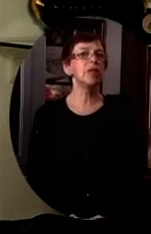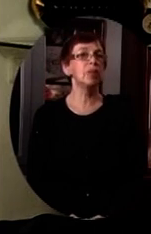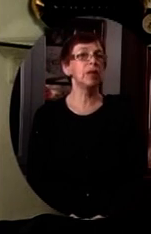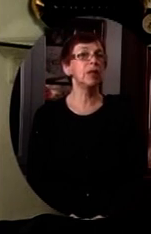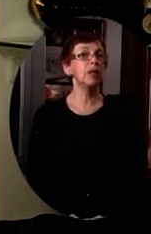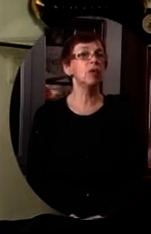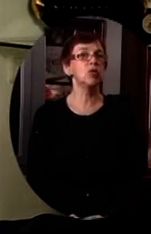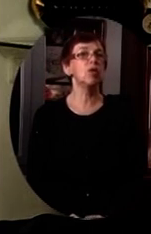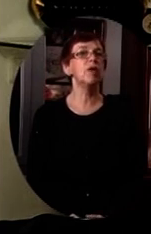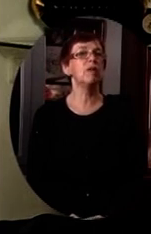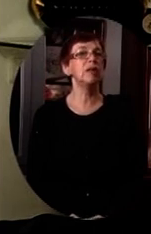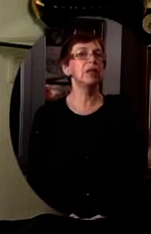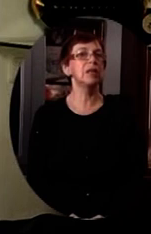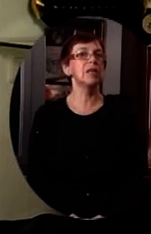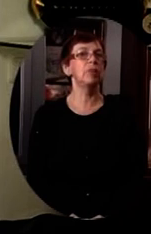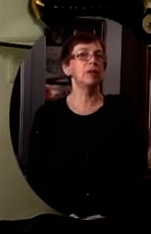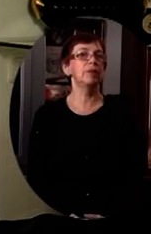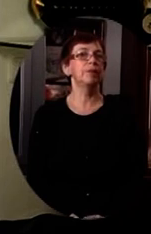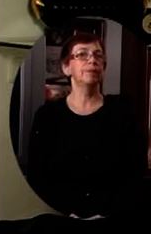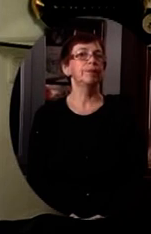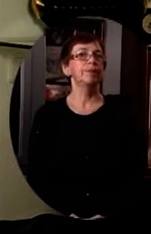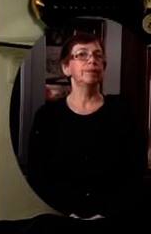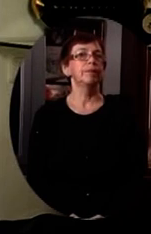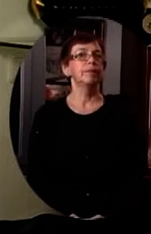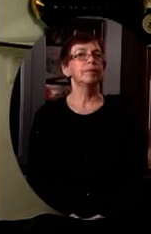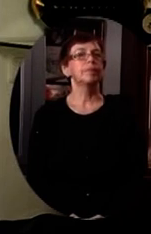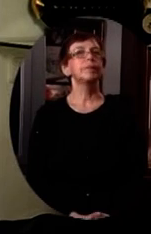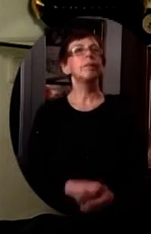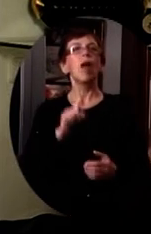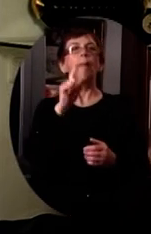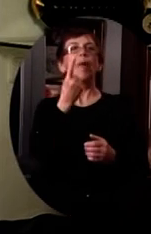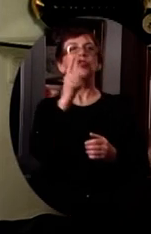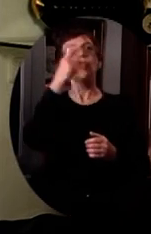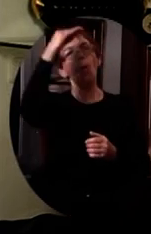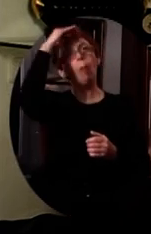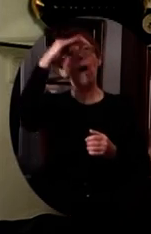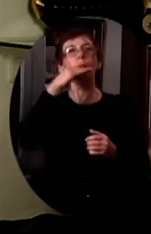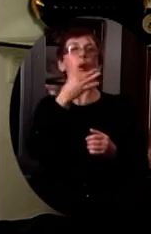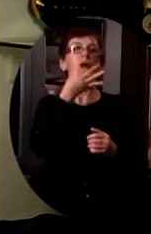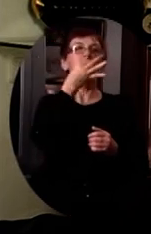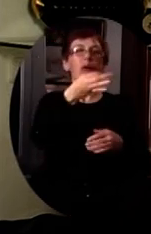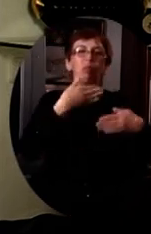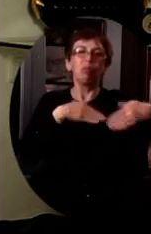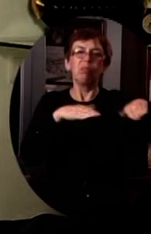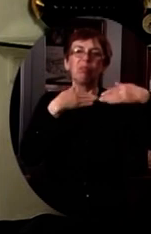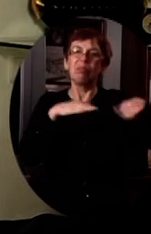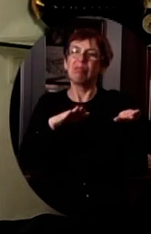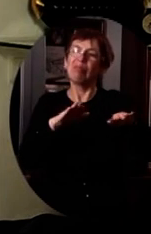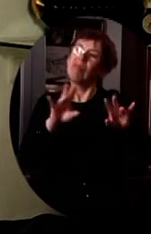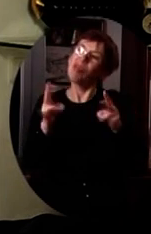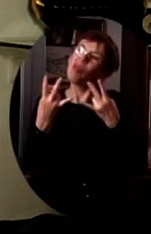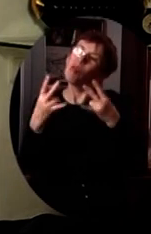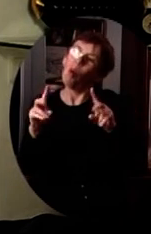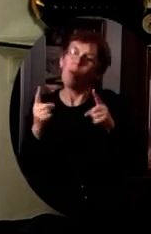לצלם שאני למדתי את המקצוע ועבדתי כצלמת. למה אבא חשב שלא כדאי להיות תופרת? הרי הוא עבד